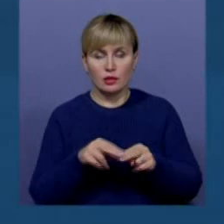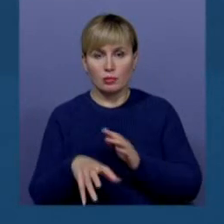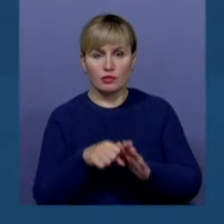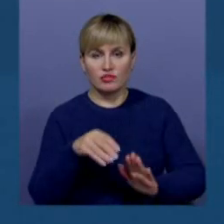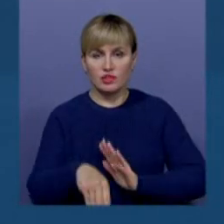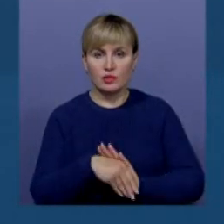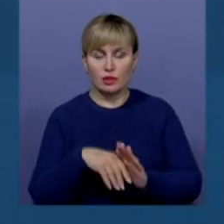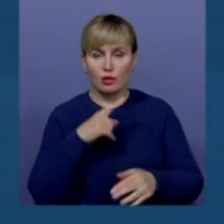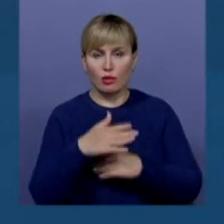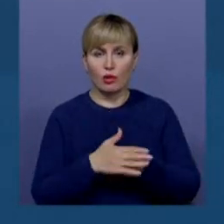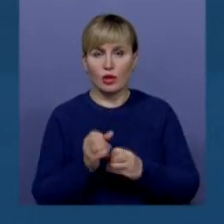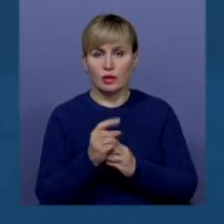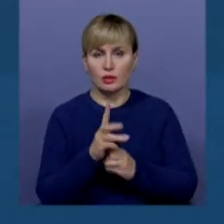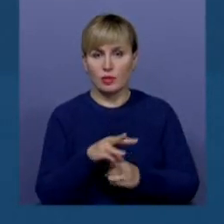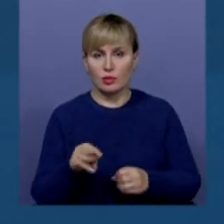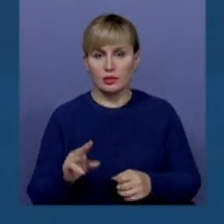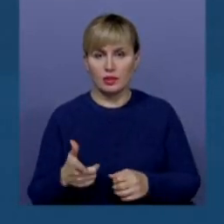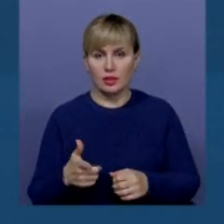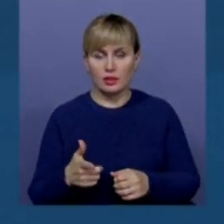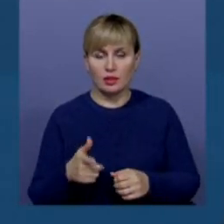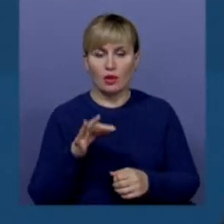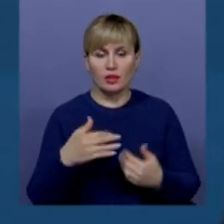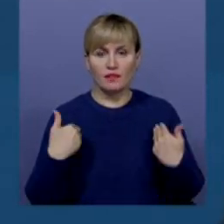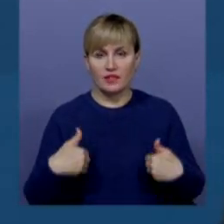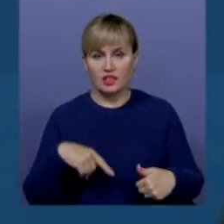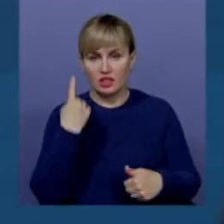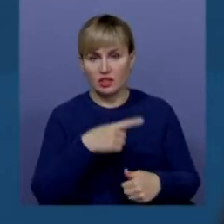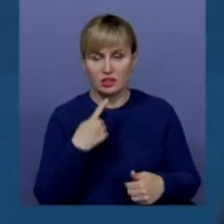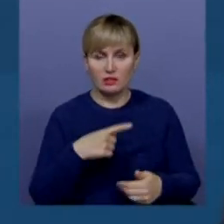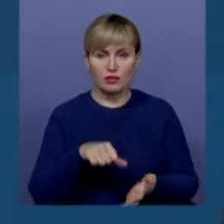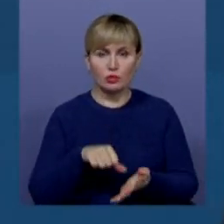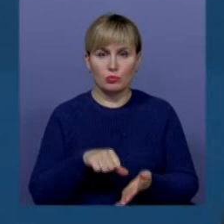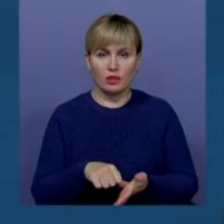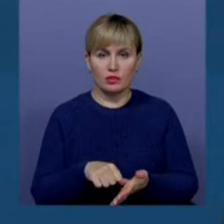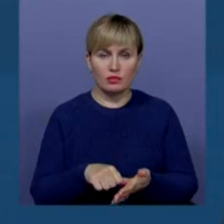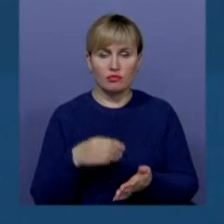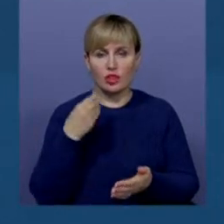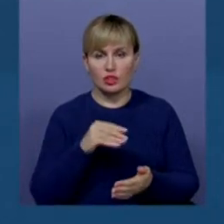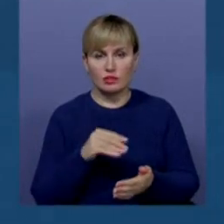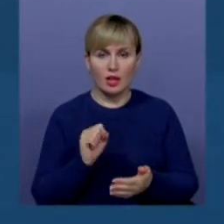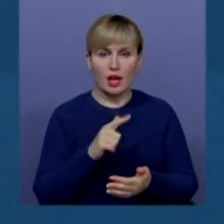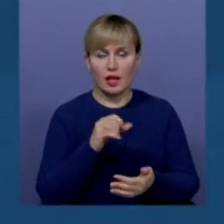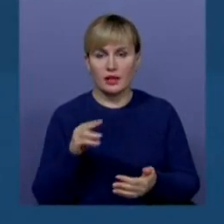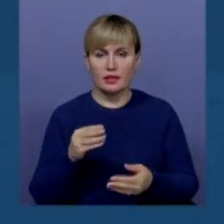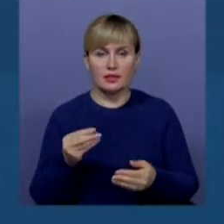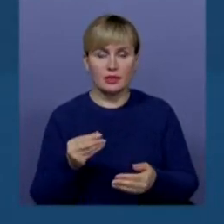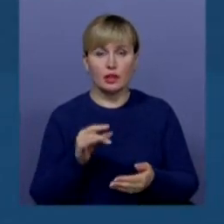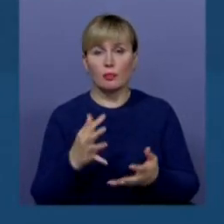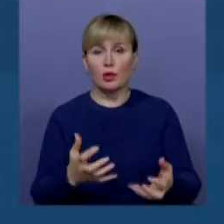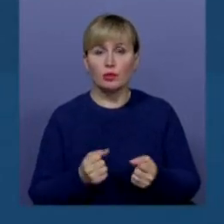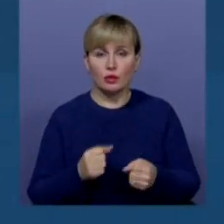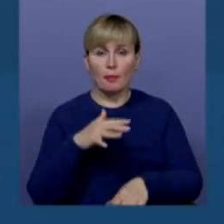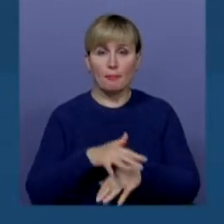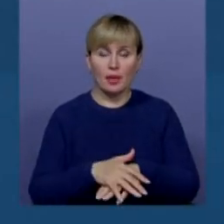в размере более 11 миллионов тенге от физического лица, выступавшего в качестве агента сделки, и